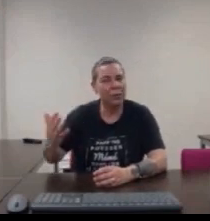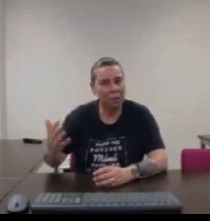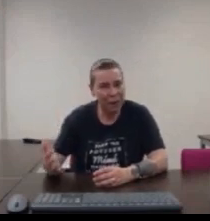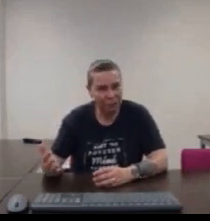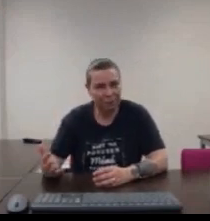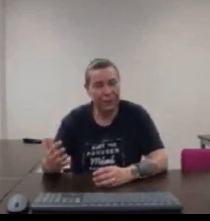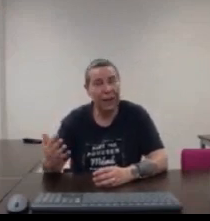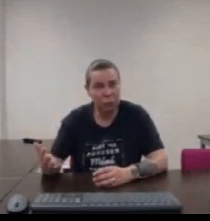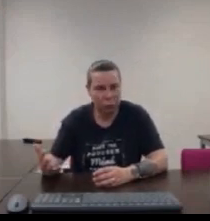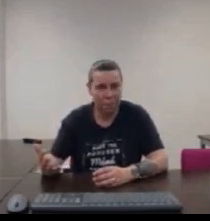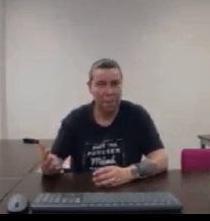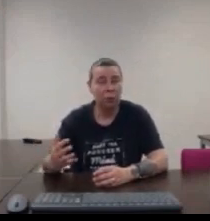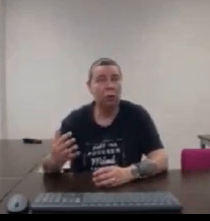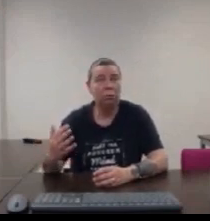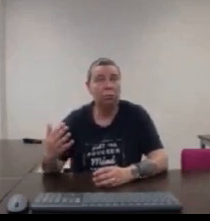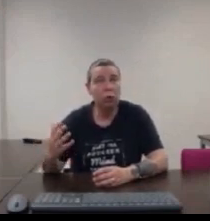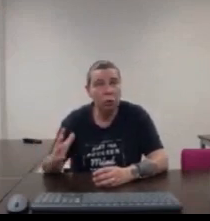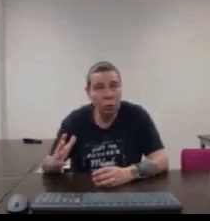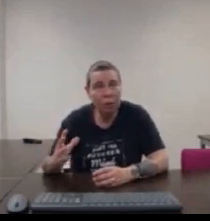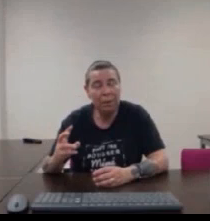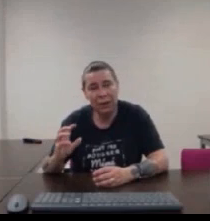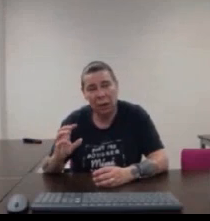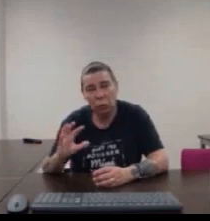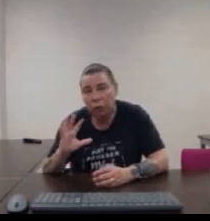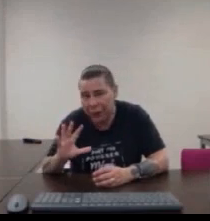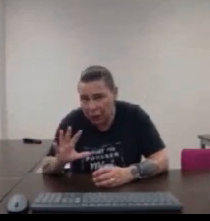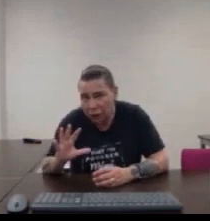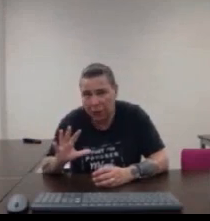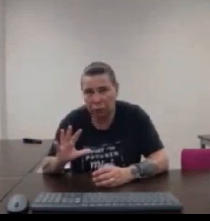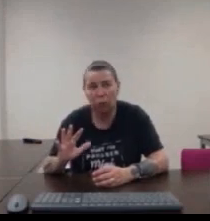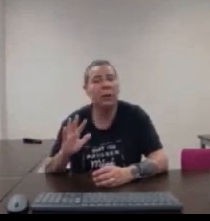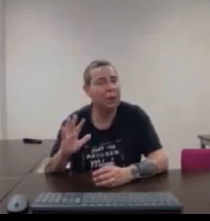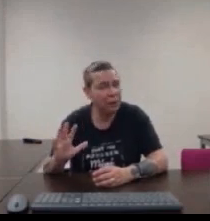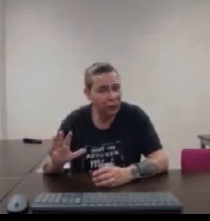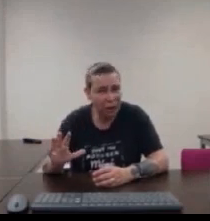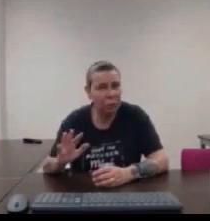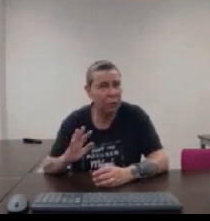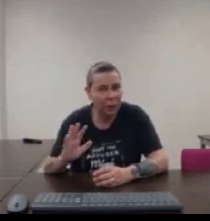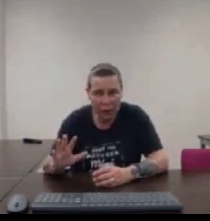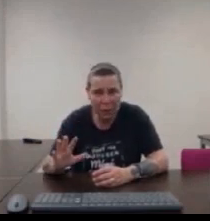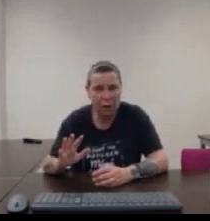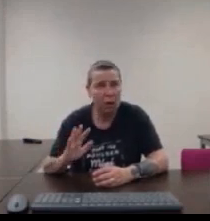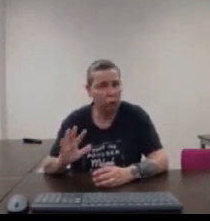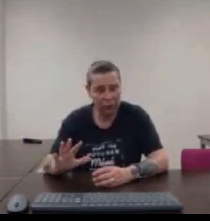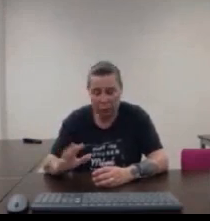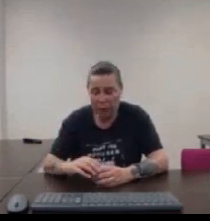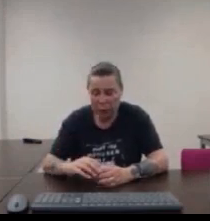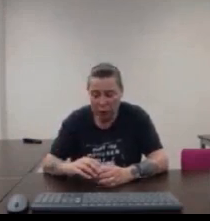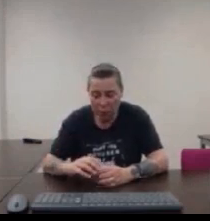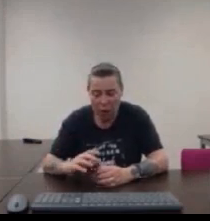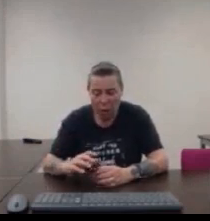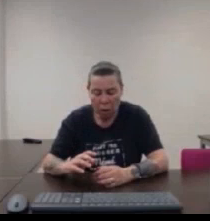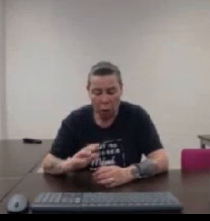mais elle convient pas à tout le monde. Donc, nous, on va partir, nous en tant qu'ergonome, attention, on n'est pas médecin, on n'est pas infirmier, on est